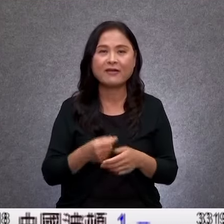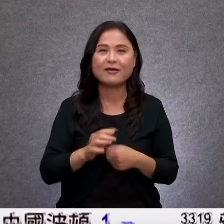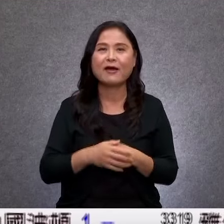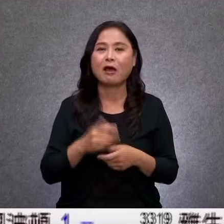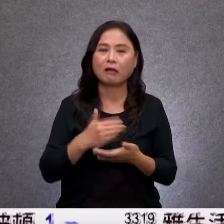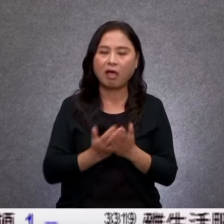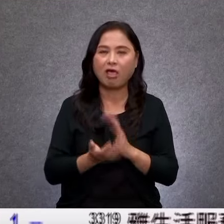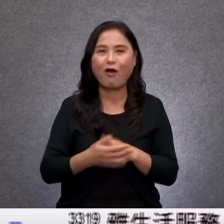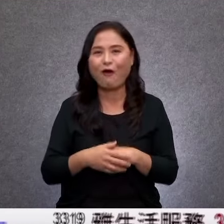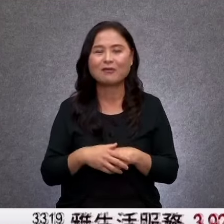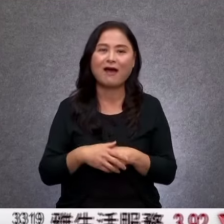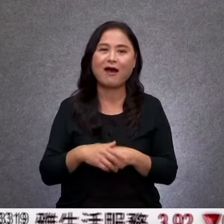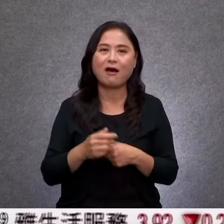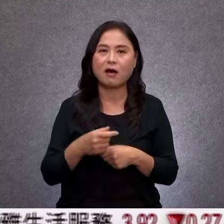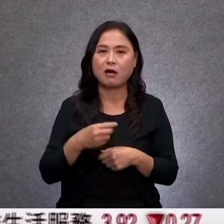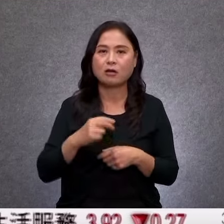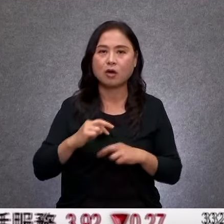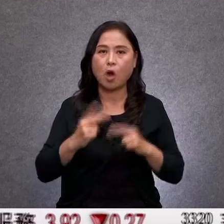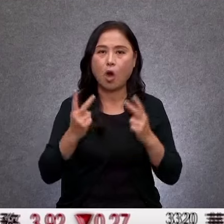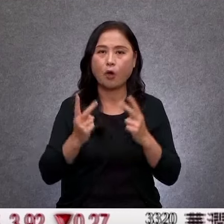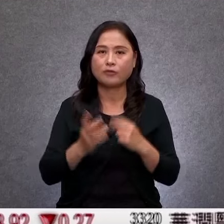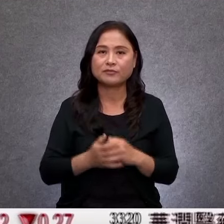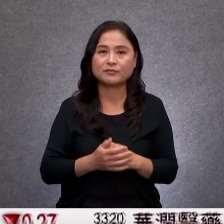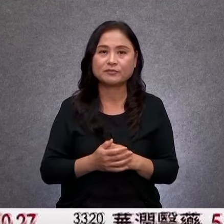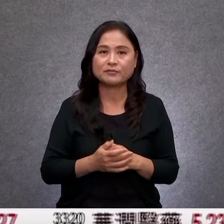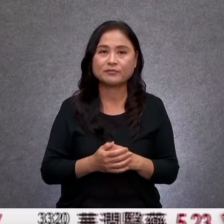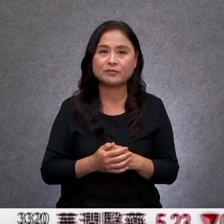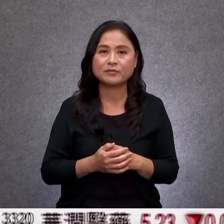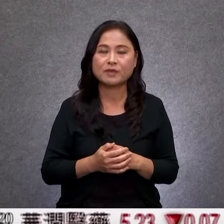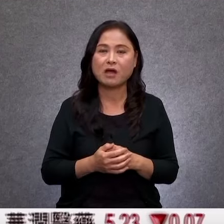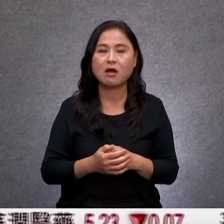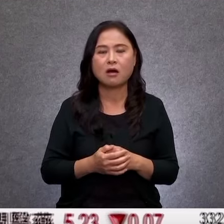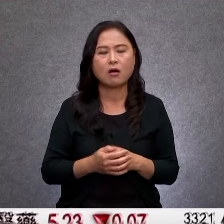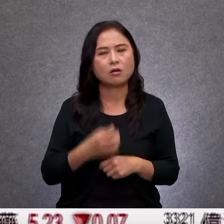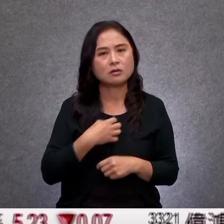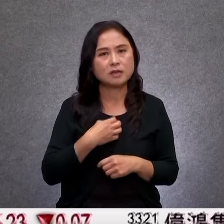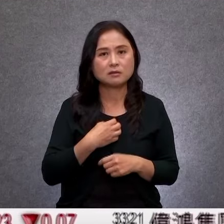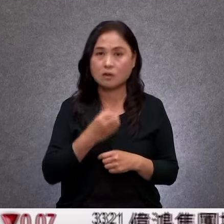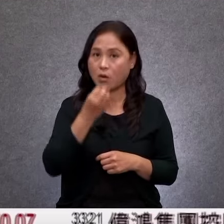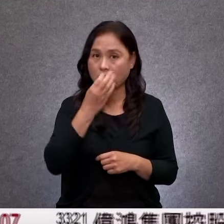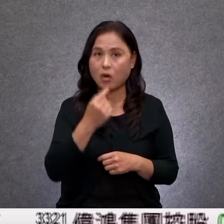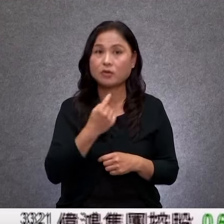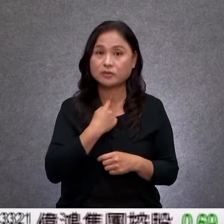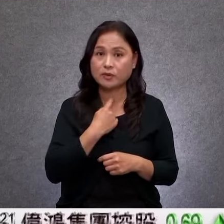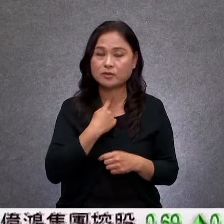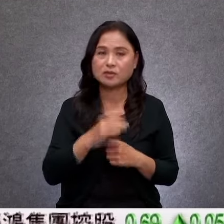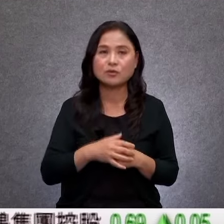市民的消費偏好改變了，在我們來說，我們覺得我們需要在香